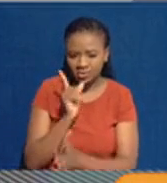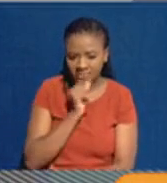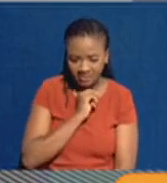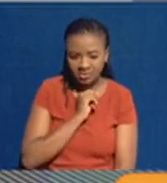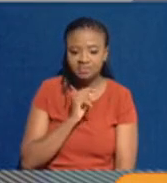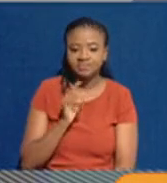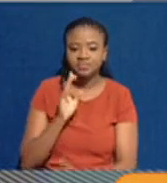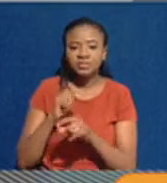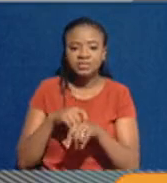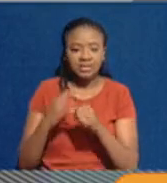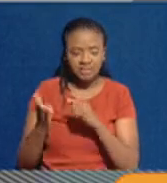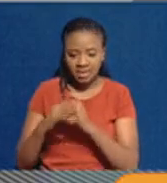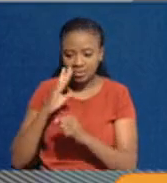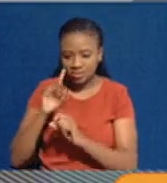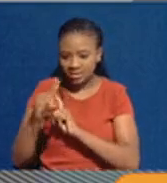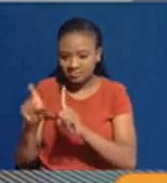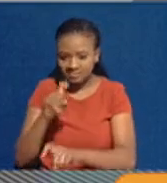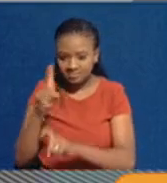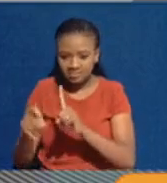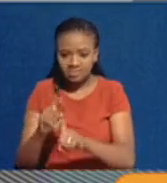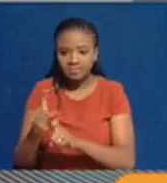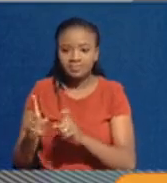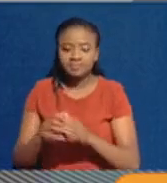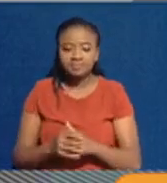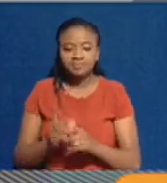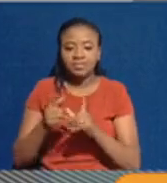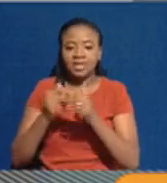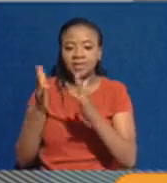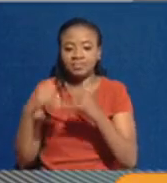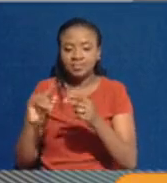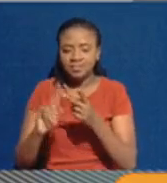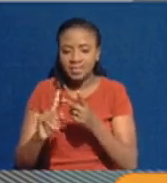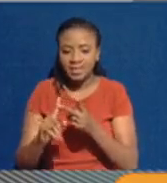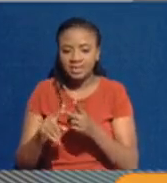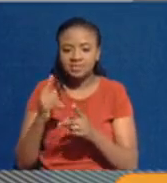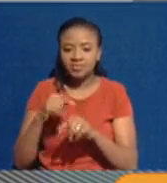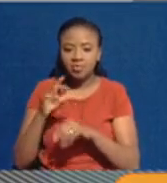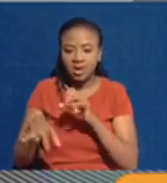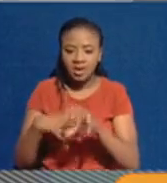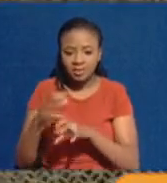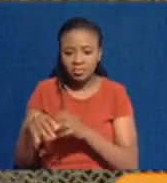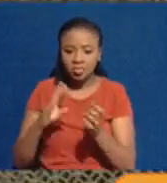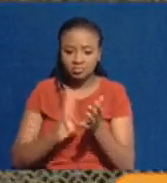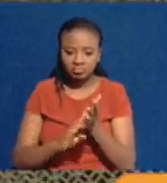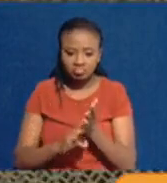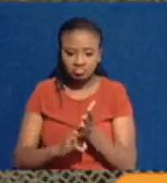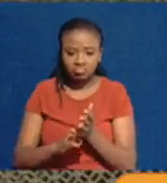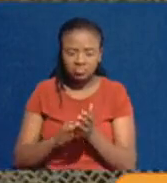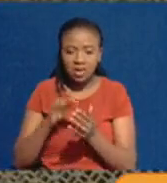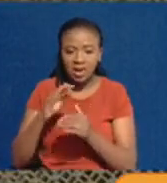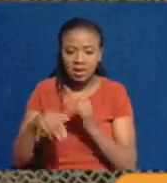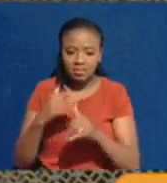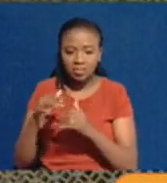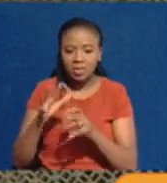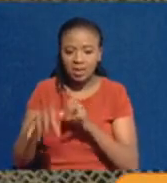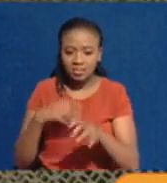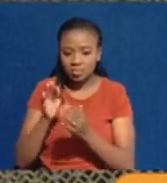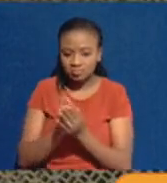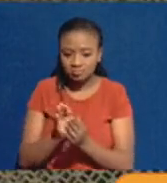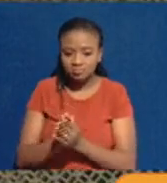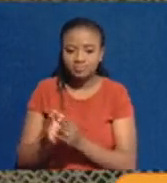saa 3 asubuhi kabla ya Hari Kimutai wa kitengo cha ufugaji kupigwa msasa. Nayo kamati ya usimamizi